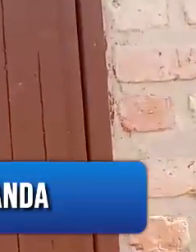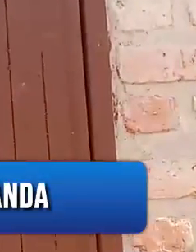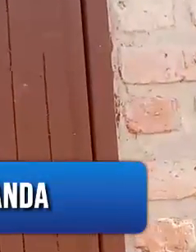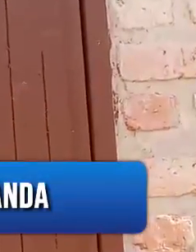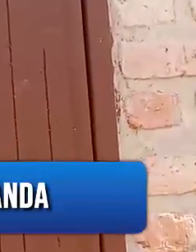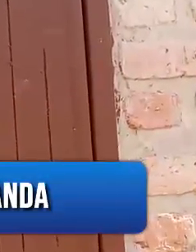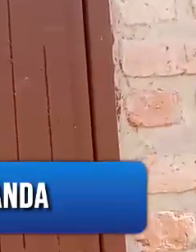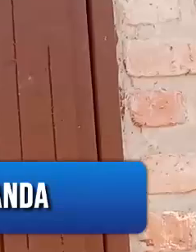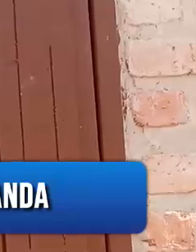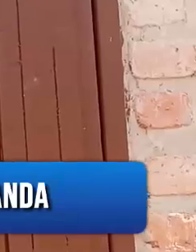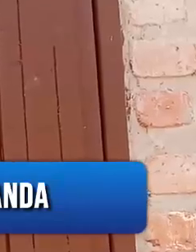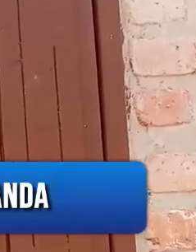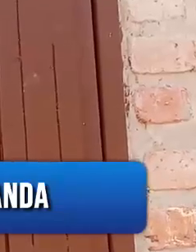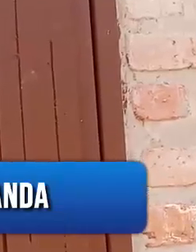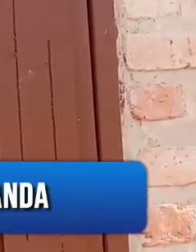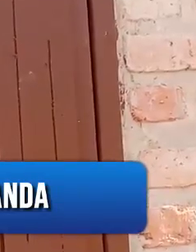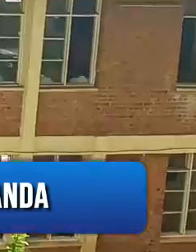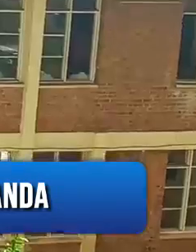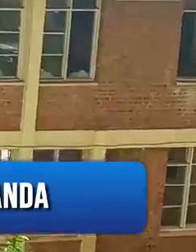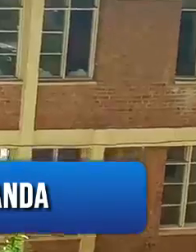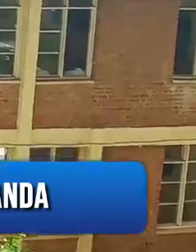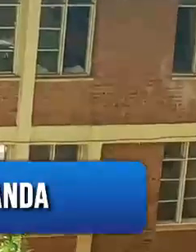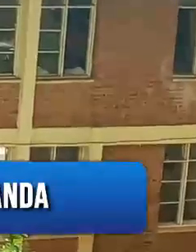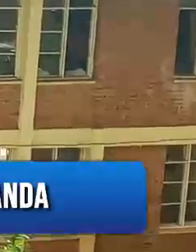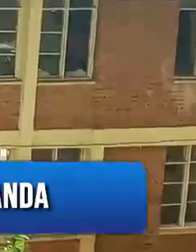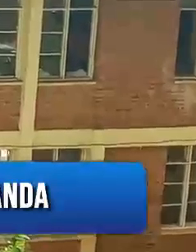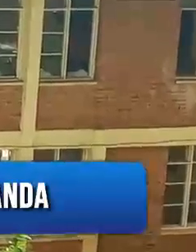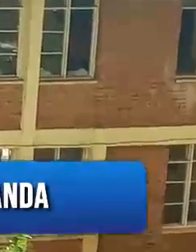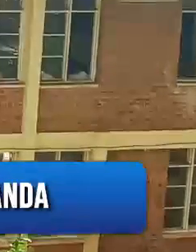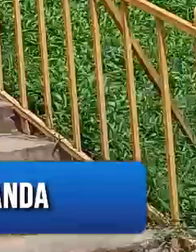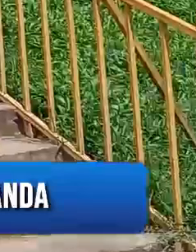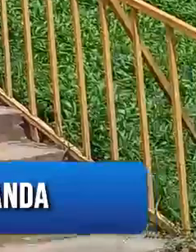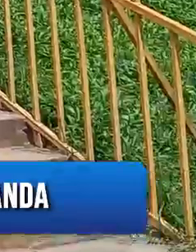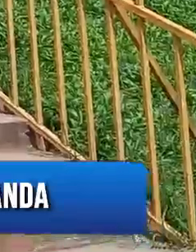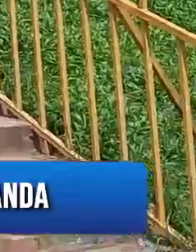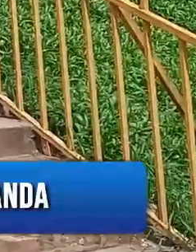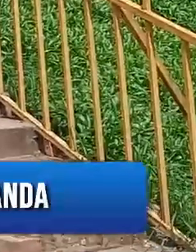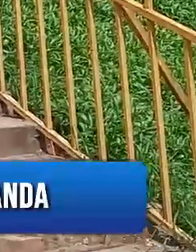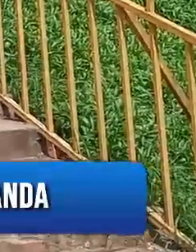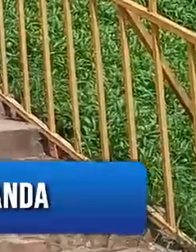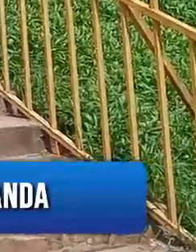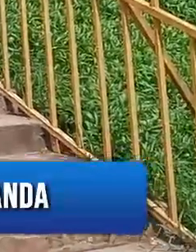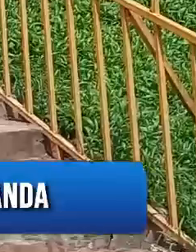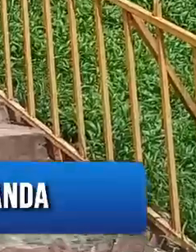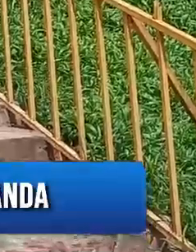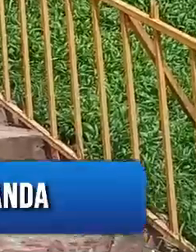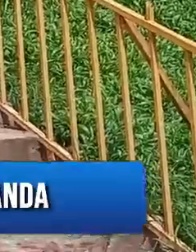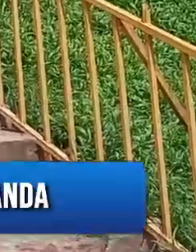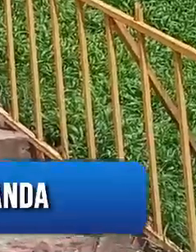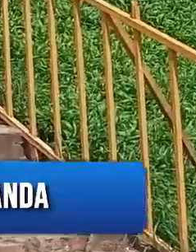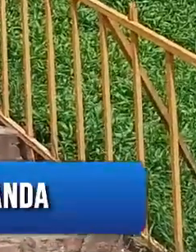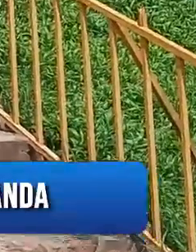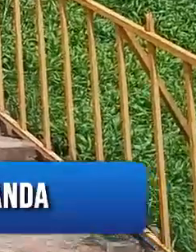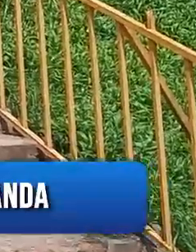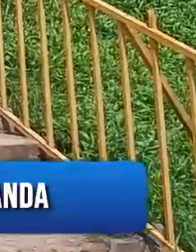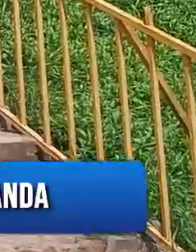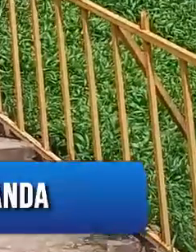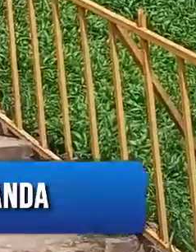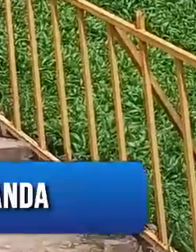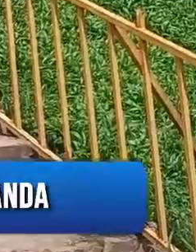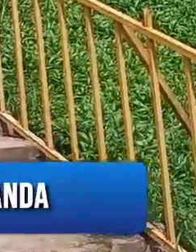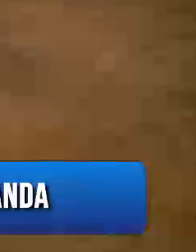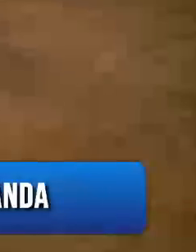baramaye ubwiherero bwanjye buno twicaraho ni bwiza cyane, byamfashe nabishimye cyane. Nubwo gahunda y'uburezi budaheza Leta y'u Rwanda yashyizemo imbaraga kugira